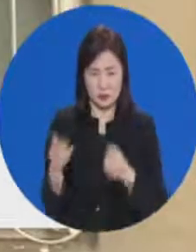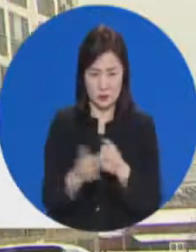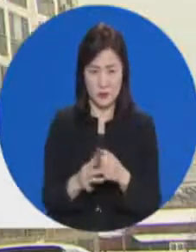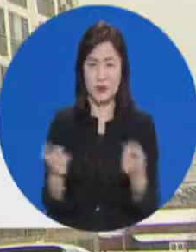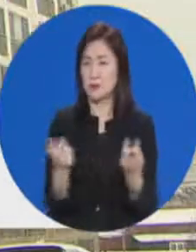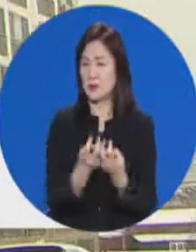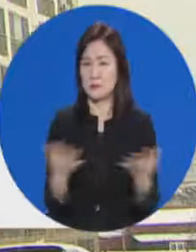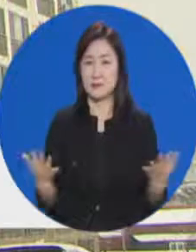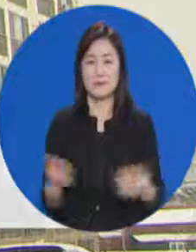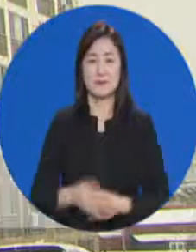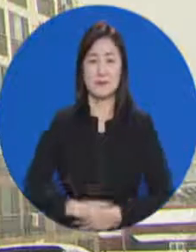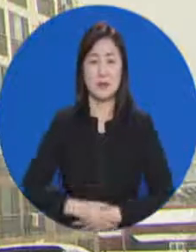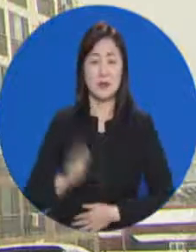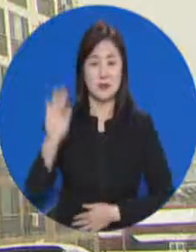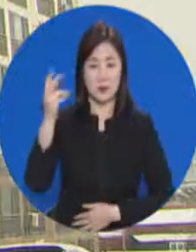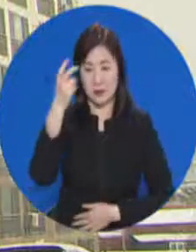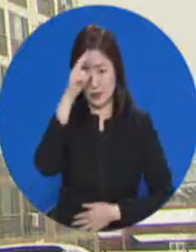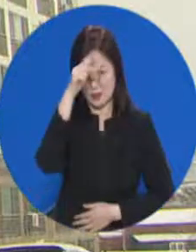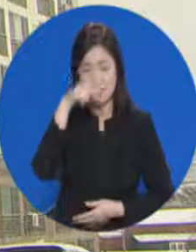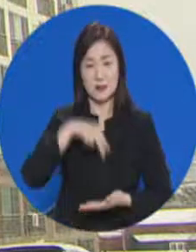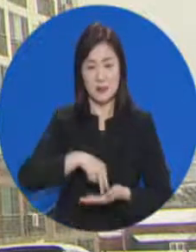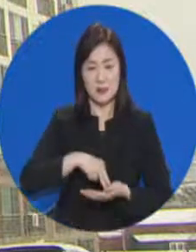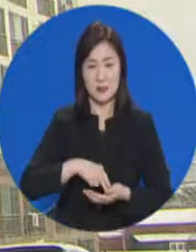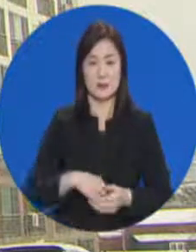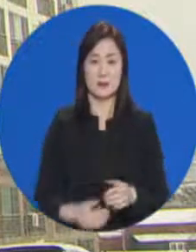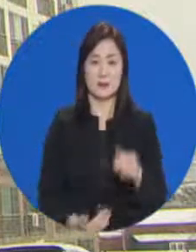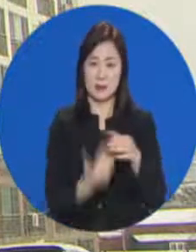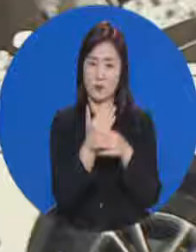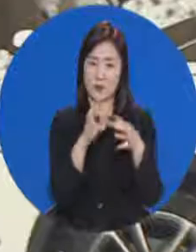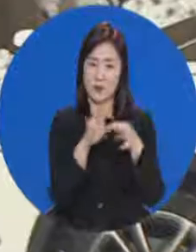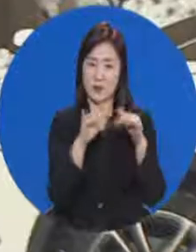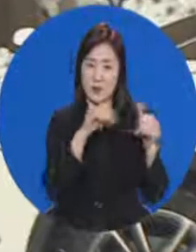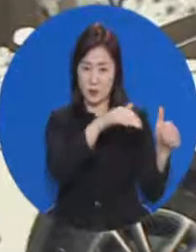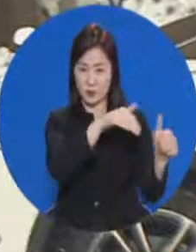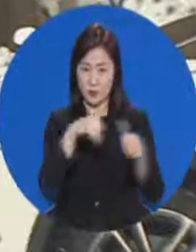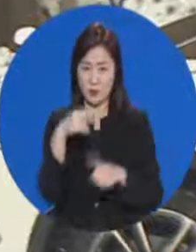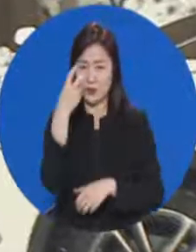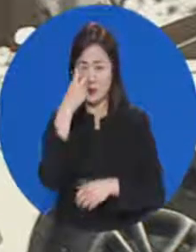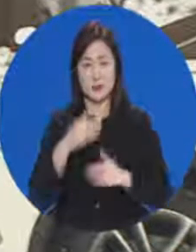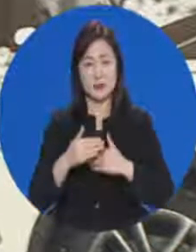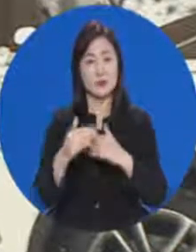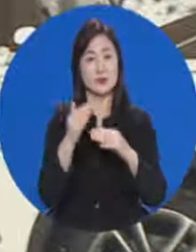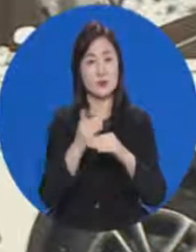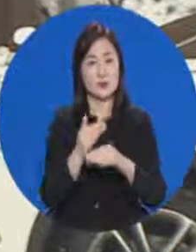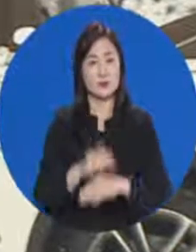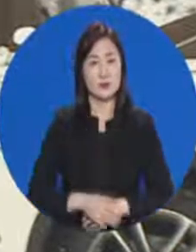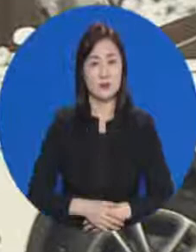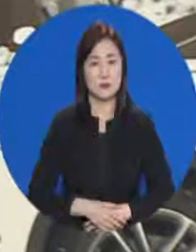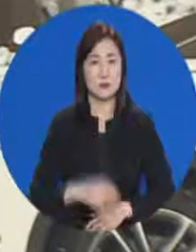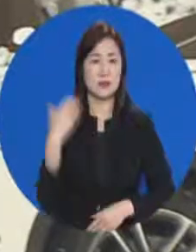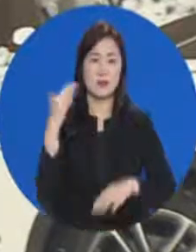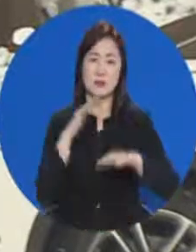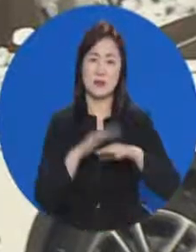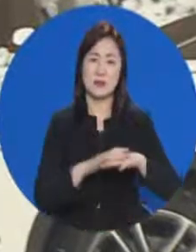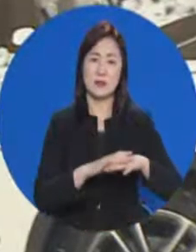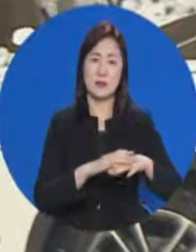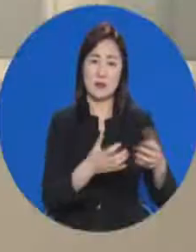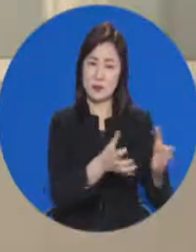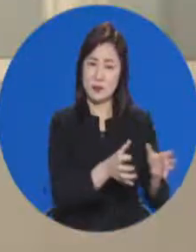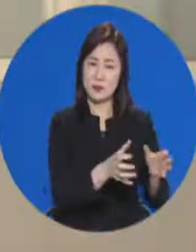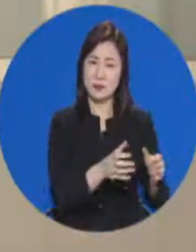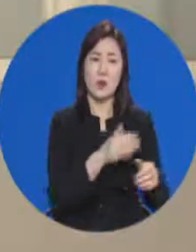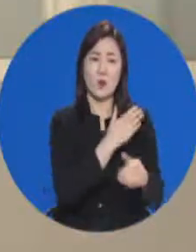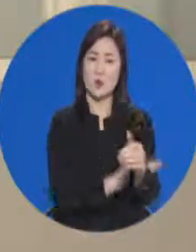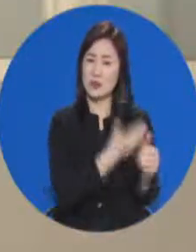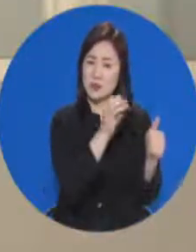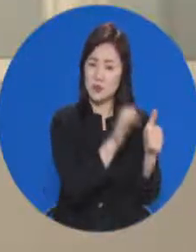상태에서 최근 경찰이 사건 관계자들을 소환하는 등 수사에 나섰지만 임차인 자치기구의 권한을 보강하는